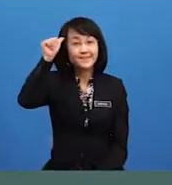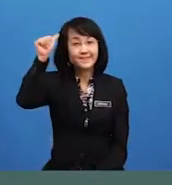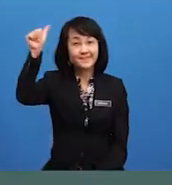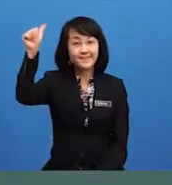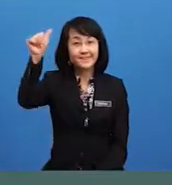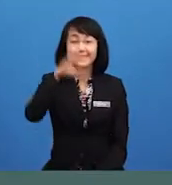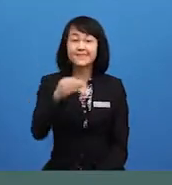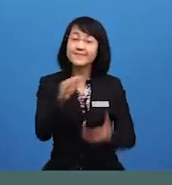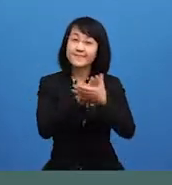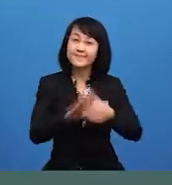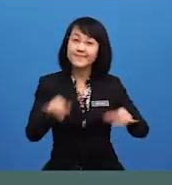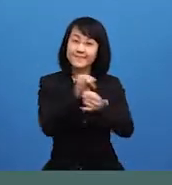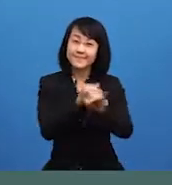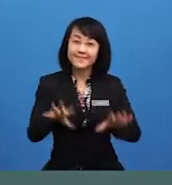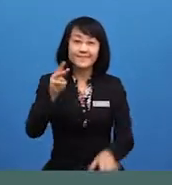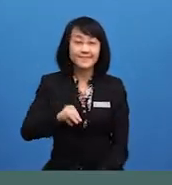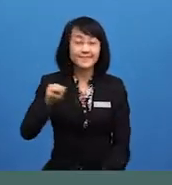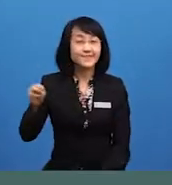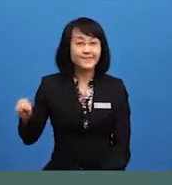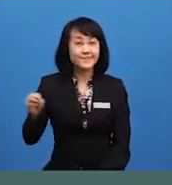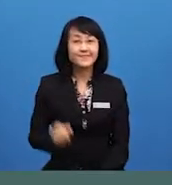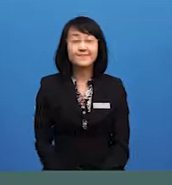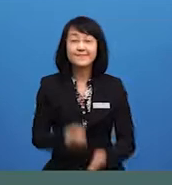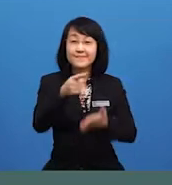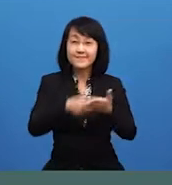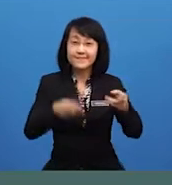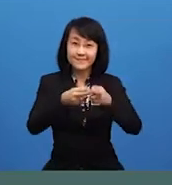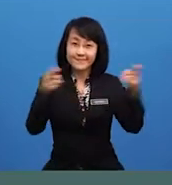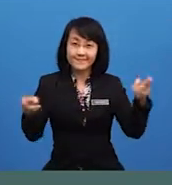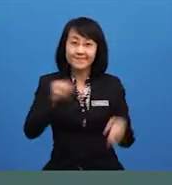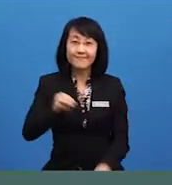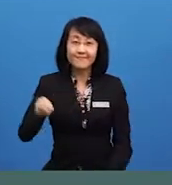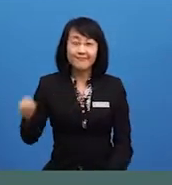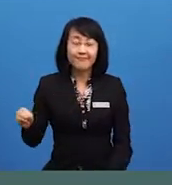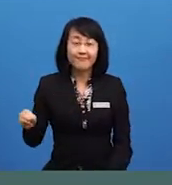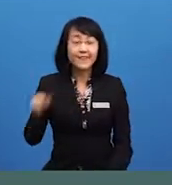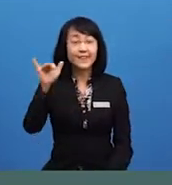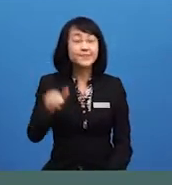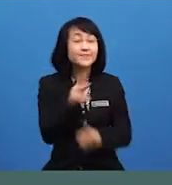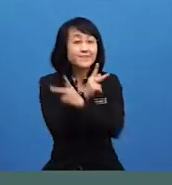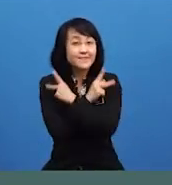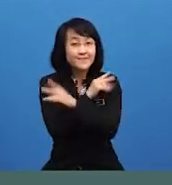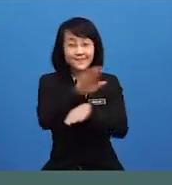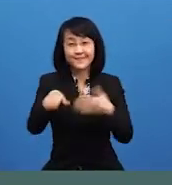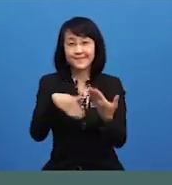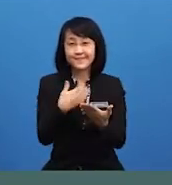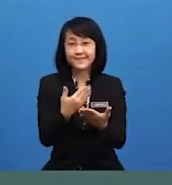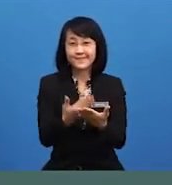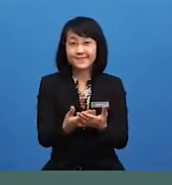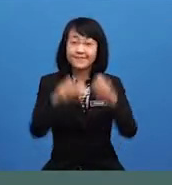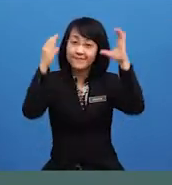Assalamualaikum dan selamat sejahtera murid-murid. Apa khabar murid-murid yang dikasihi sekalian?